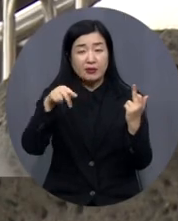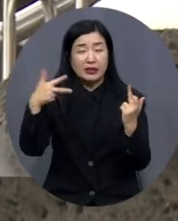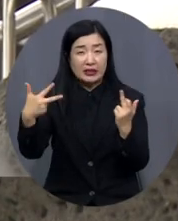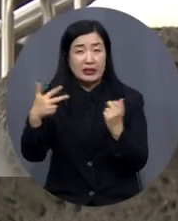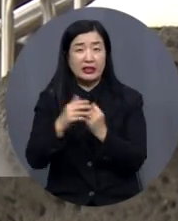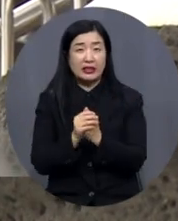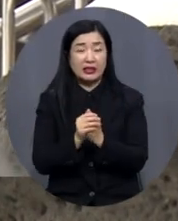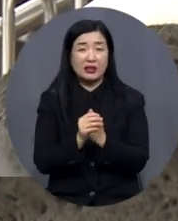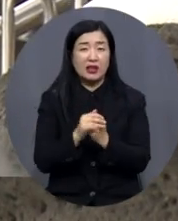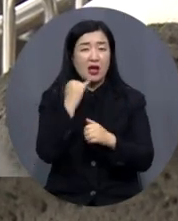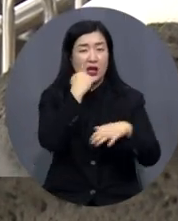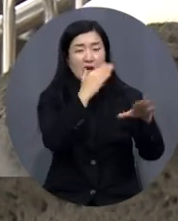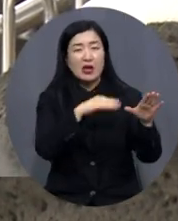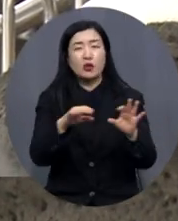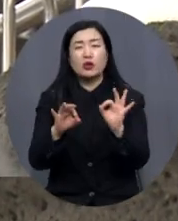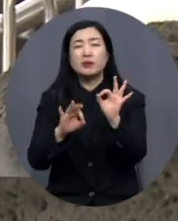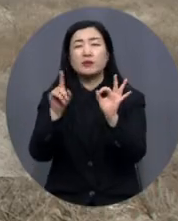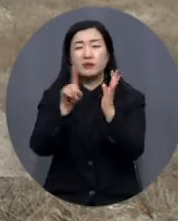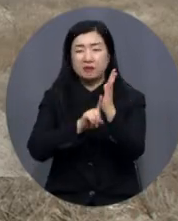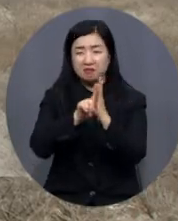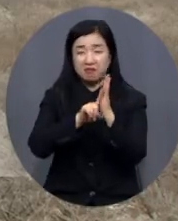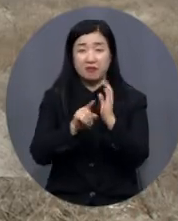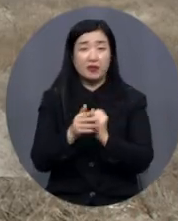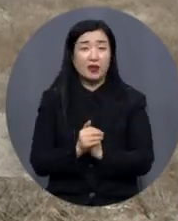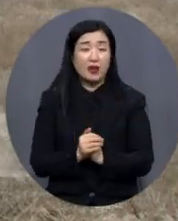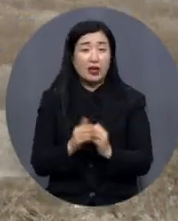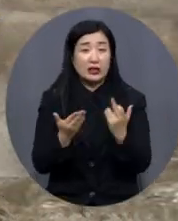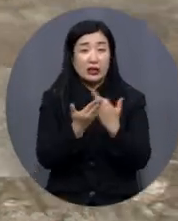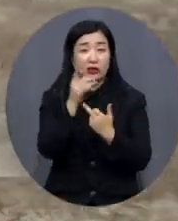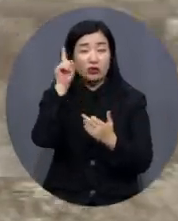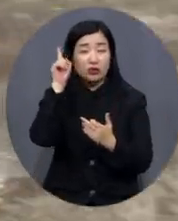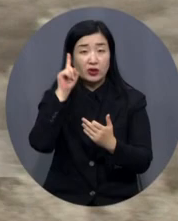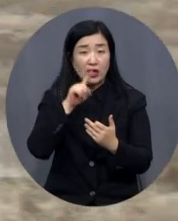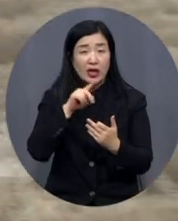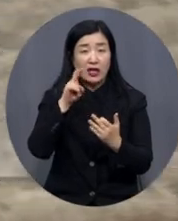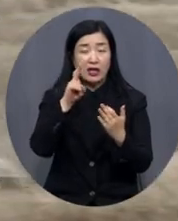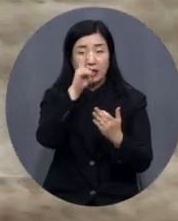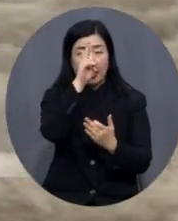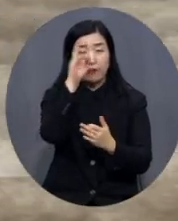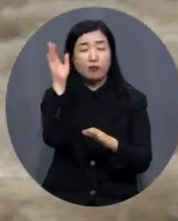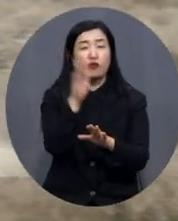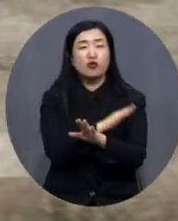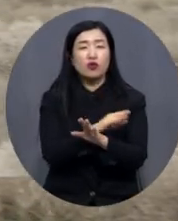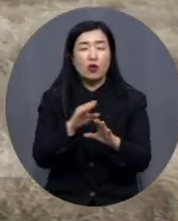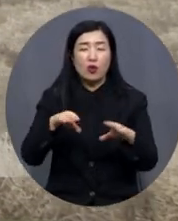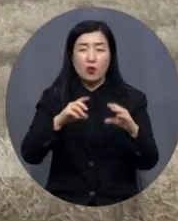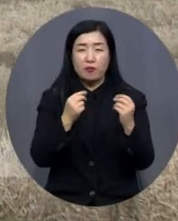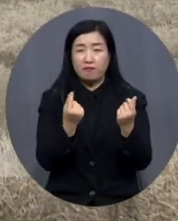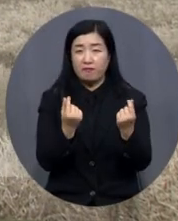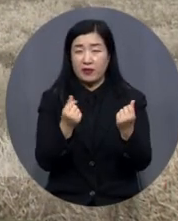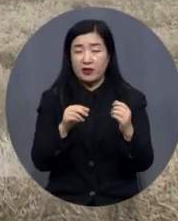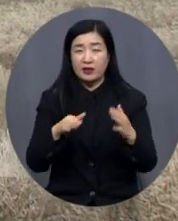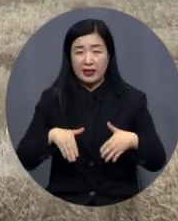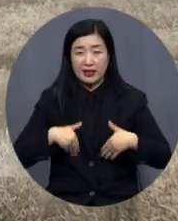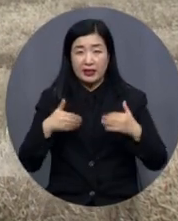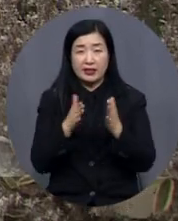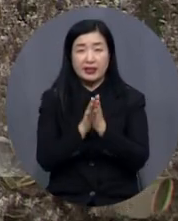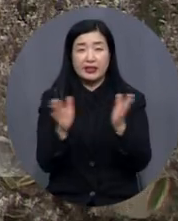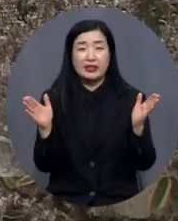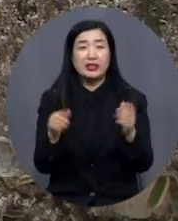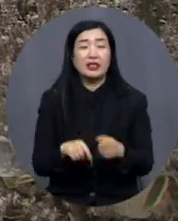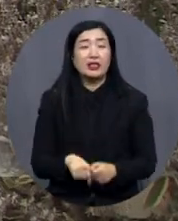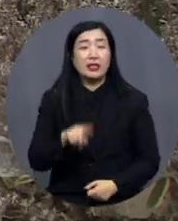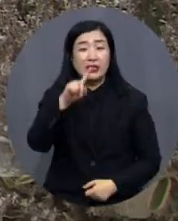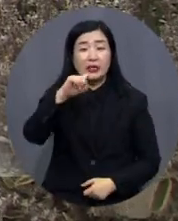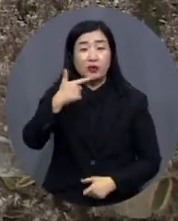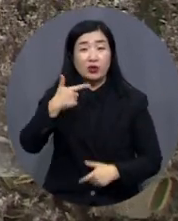10 10도 안팎에 머물렀습니다 제주는 내일 낮부터 기온 열라 모레는 평균과 비슷하겠지만 수능 시험일인